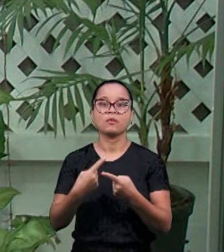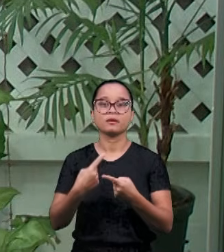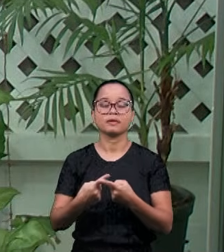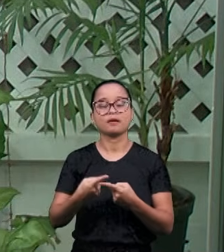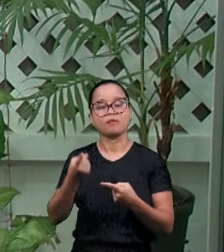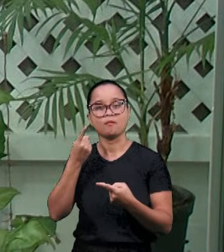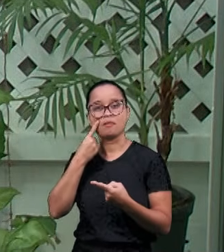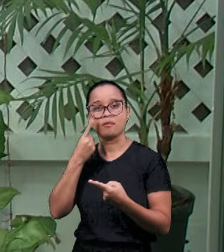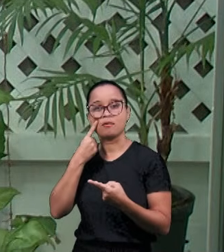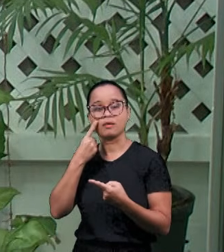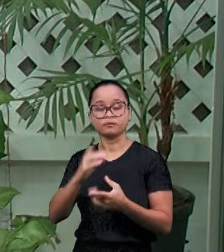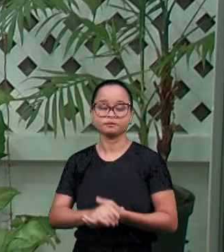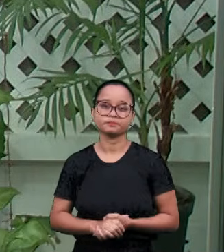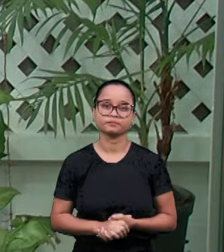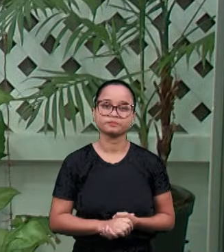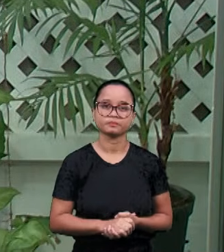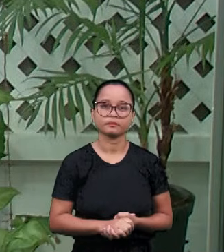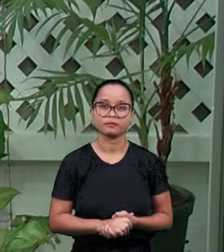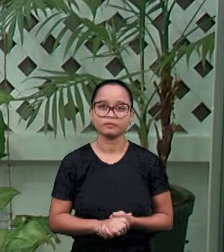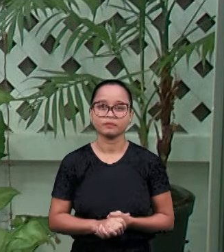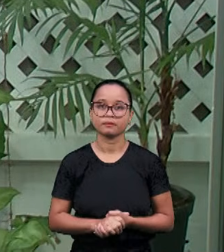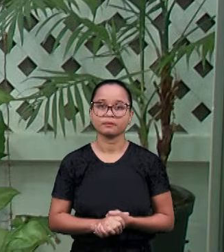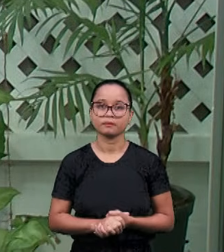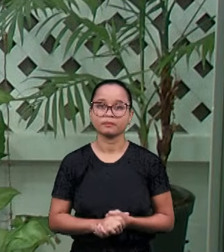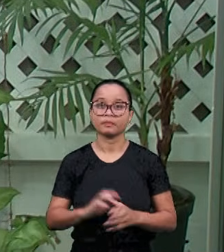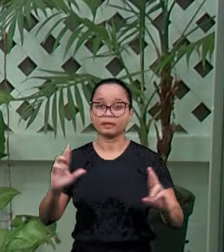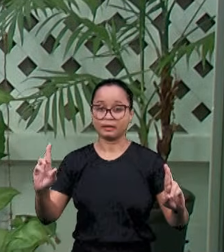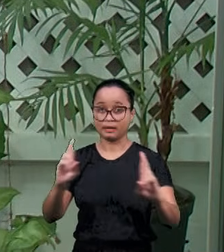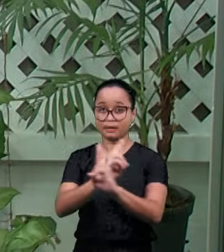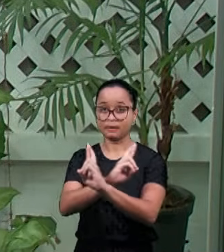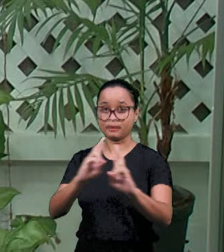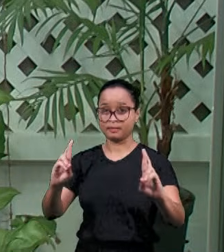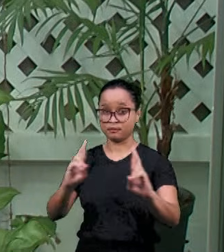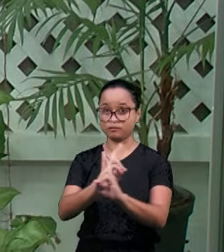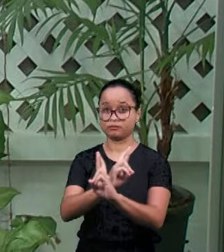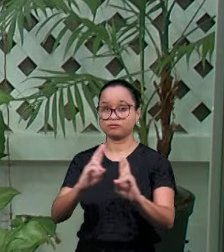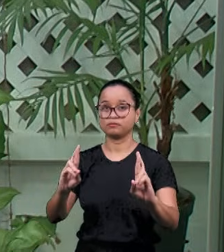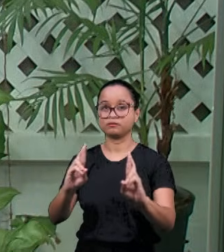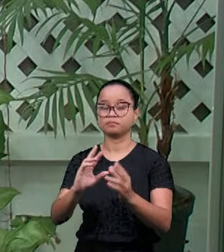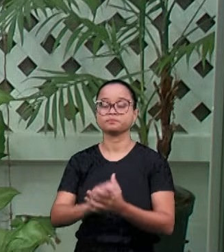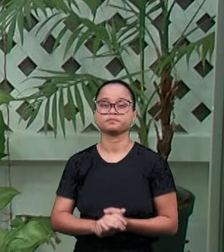d'indication liée à ce qui est